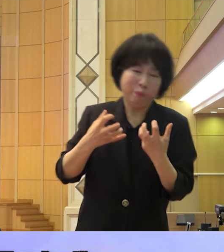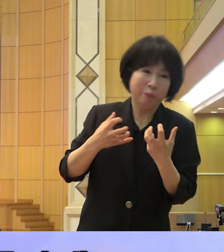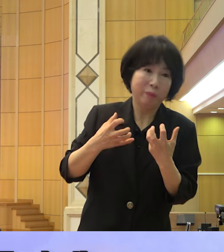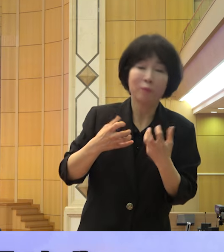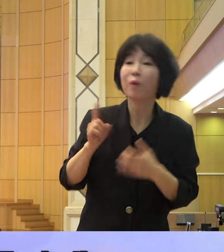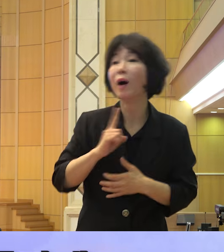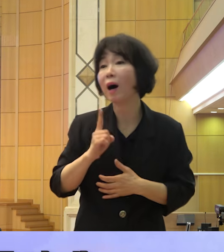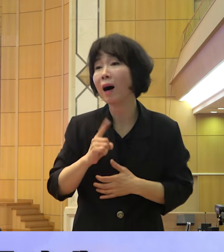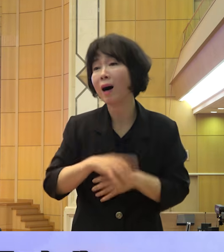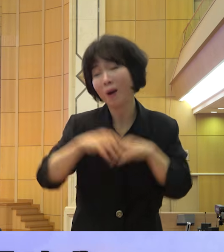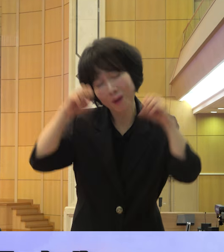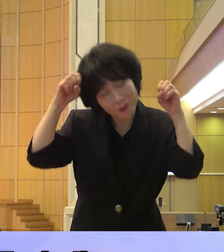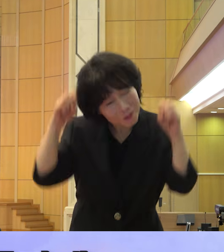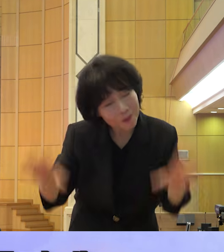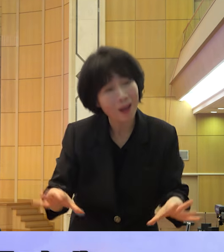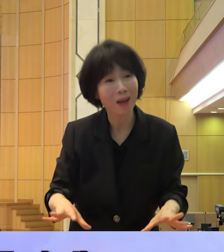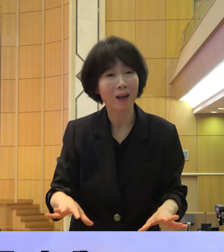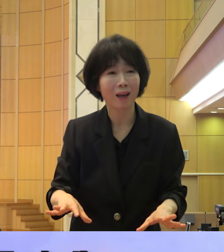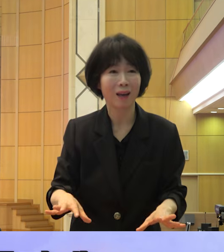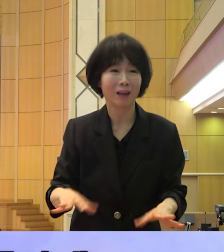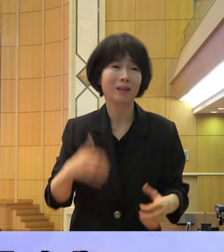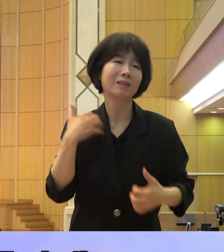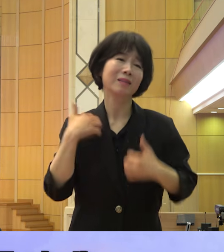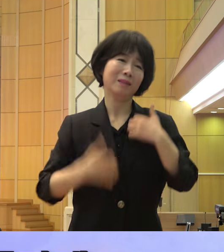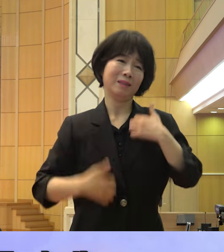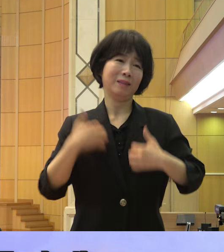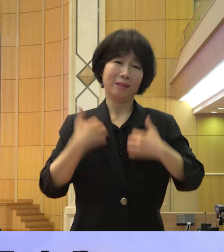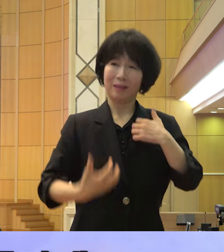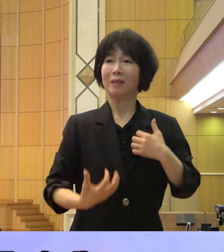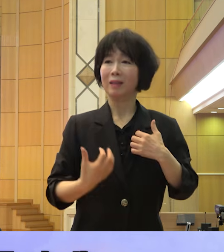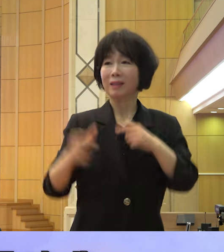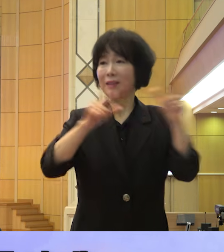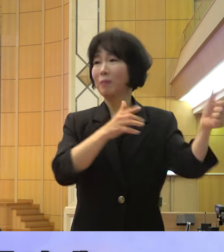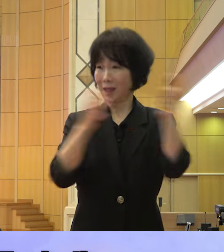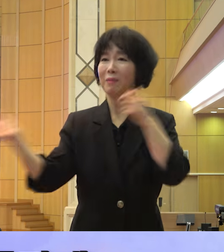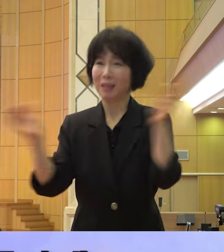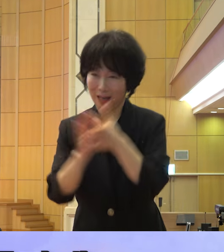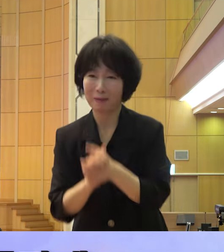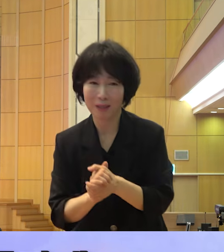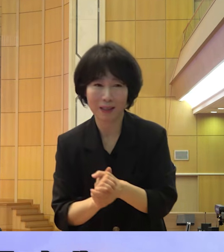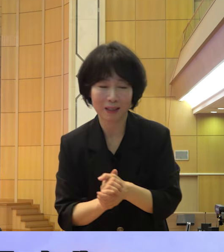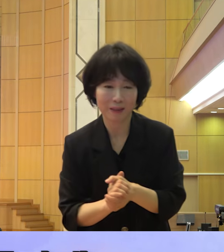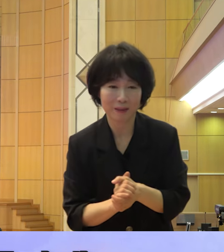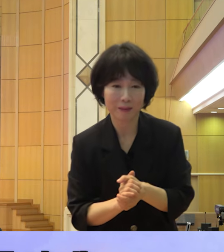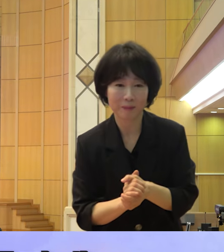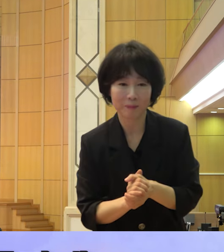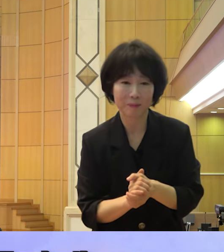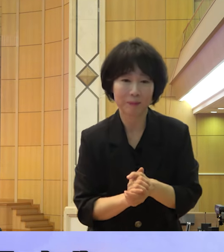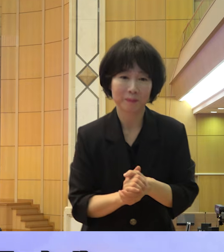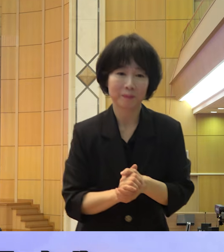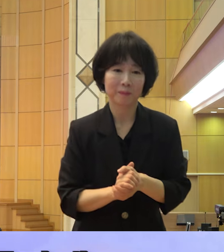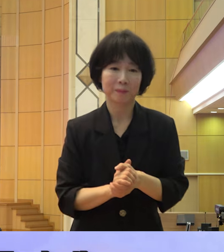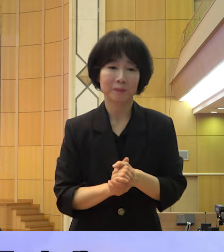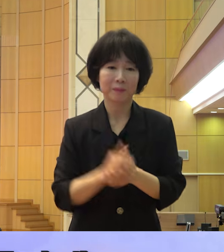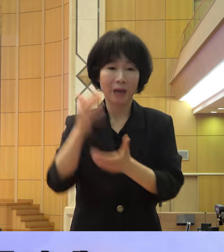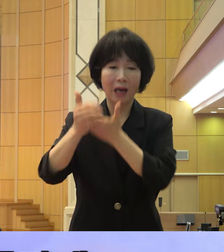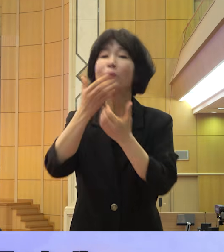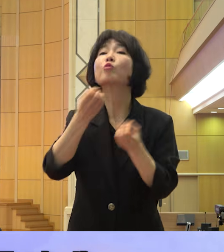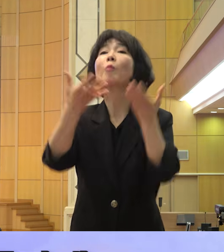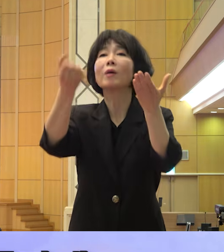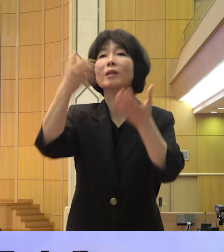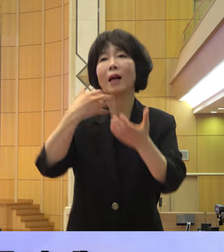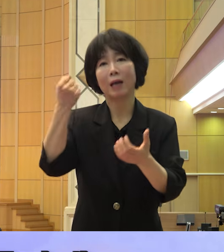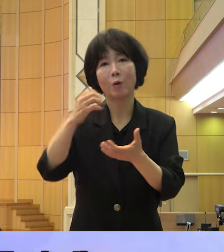수 있어야 돼요. 하나님은 그러한 축복을 주시고 난다면 우리가 주님 앞에 갈 때까지 누릴 수 있게